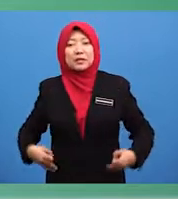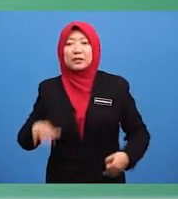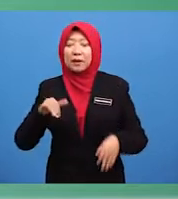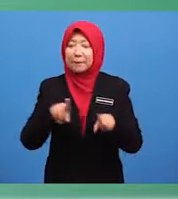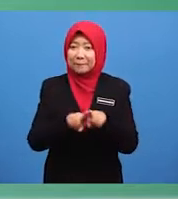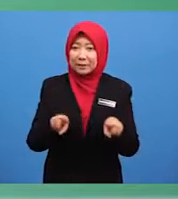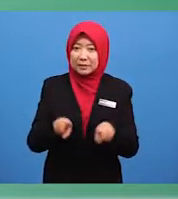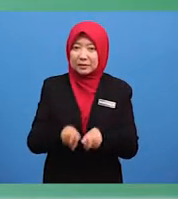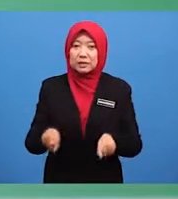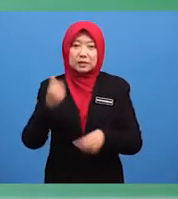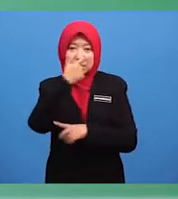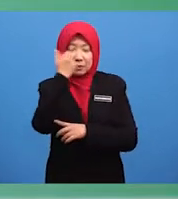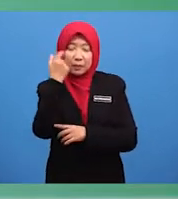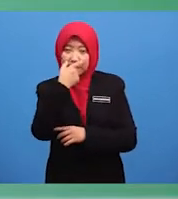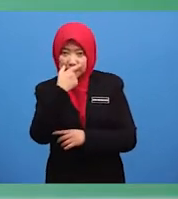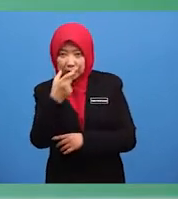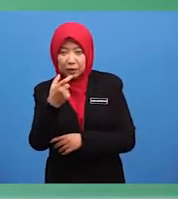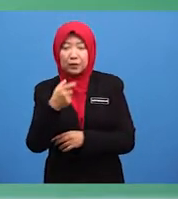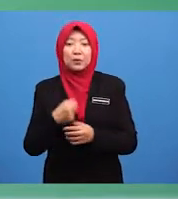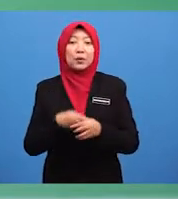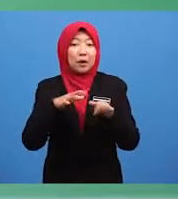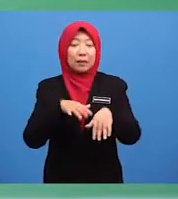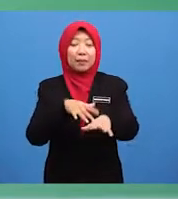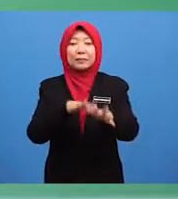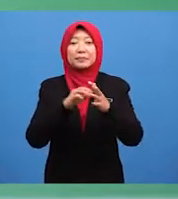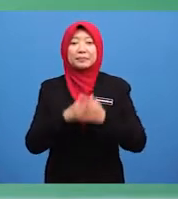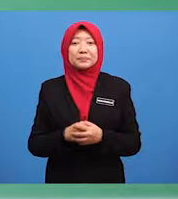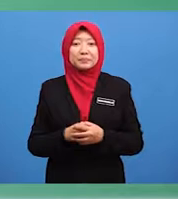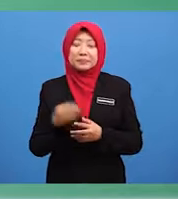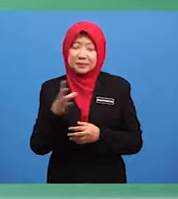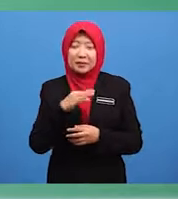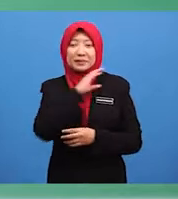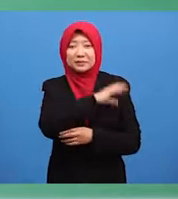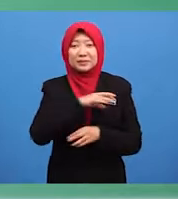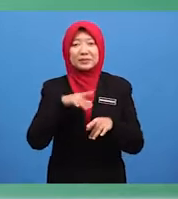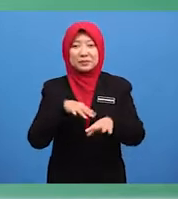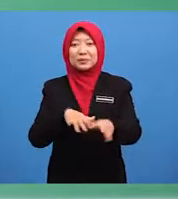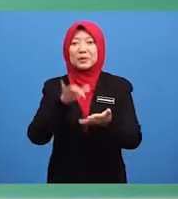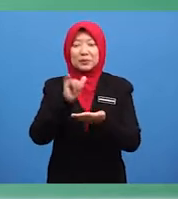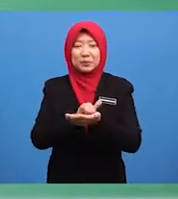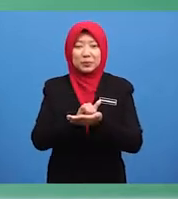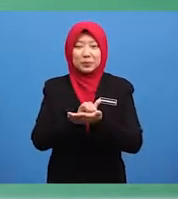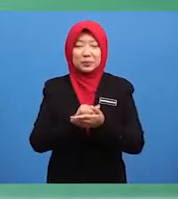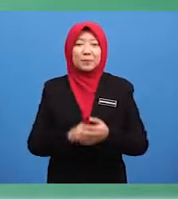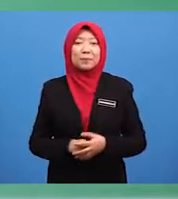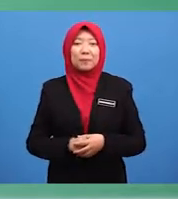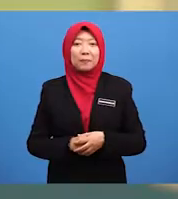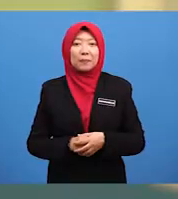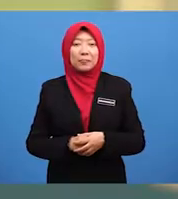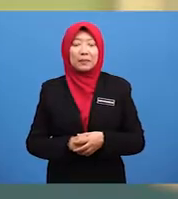berbeza akibat pengaruh aliran dan ciri sungai tersebut. Baiklah,